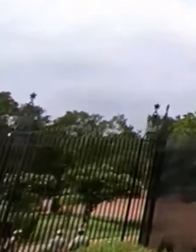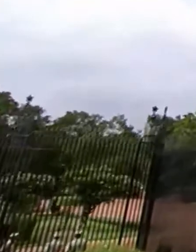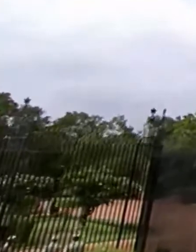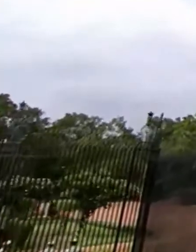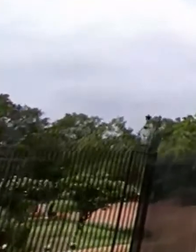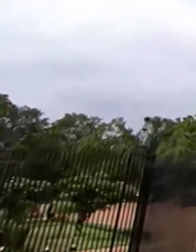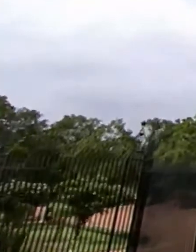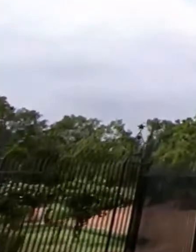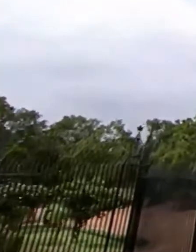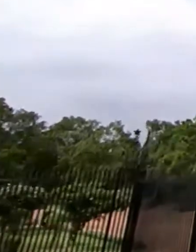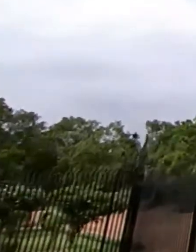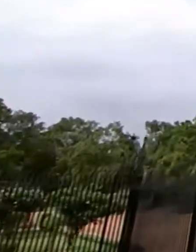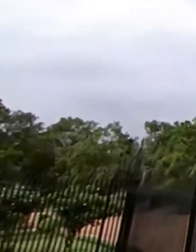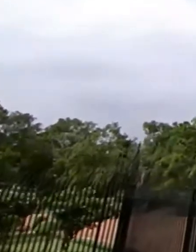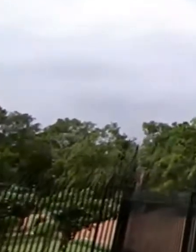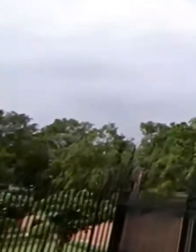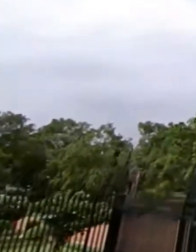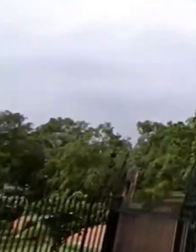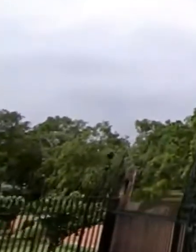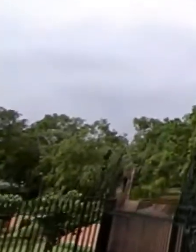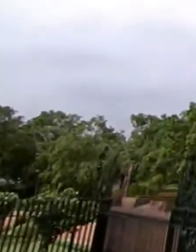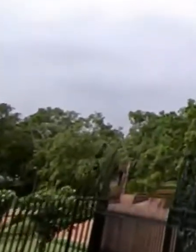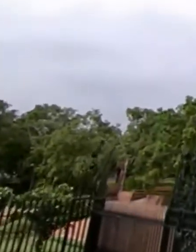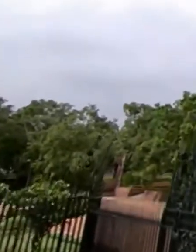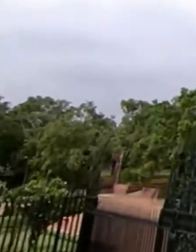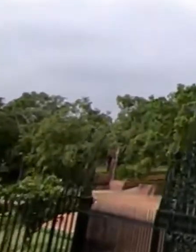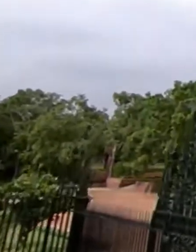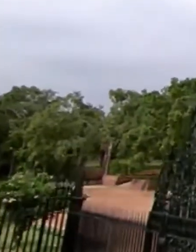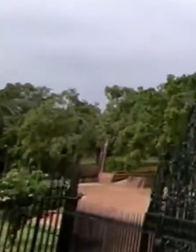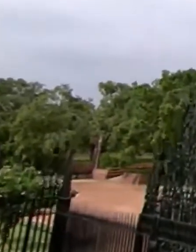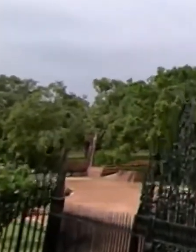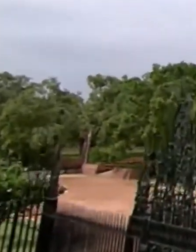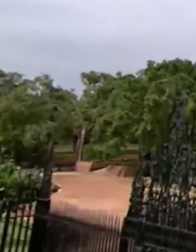लाल बजरी कालीन की तरह चमकती हुई लगती है।